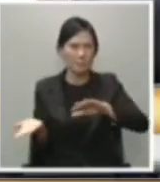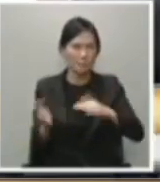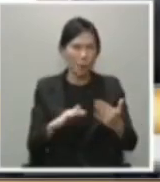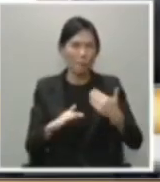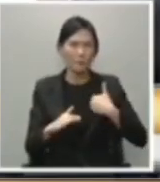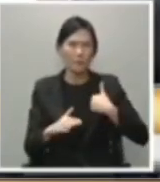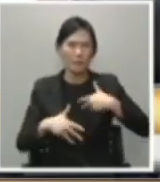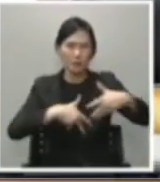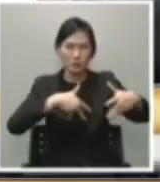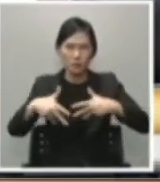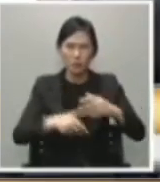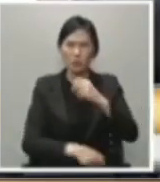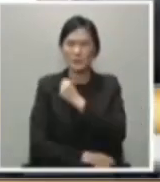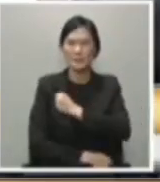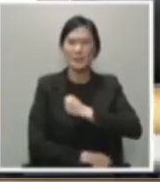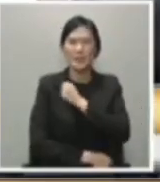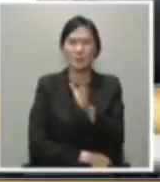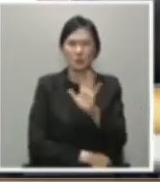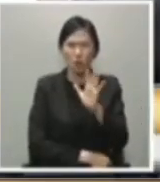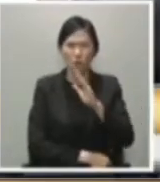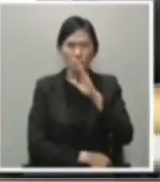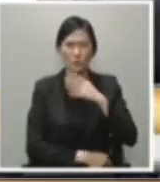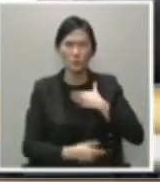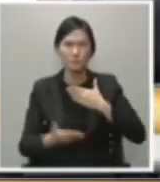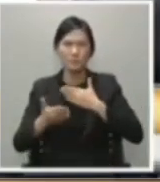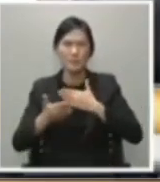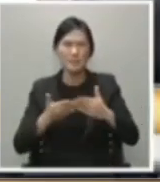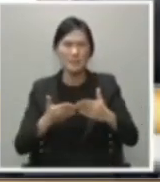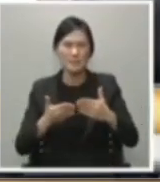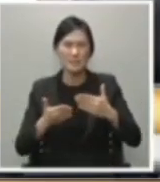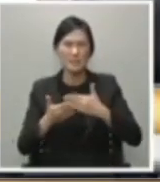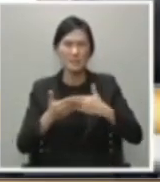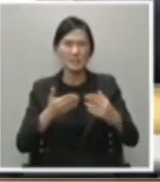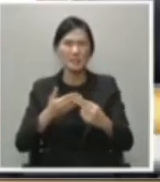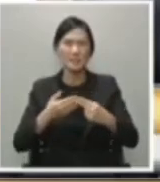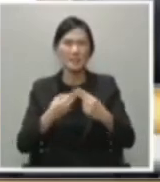องก็อย่าเสียใจนะครับที่ไปซื้อรถเชฟโรเลตไม่ทันครับ